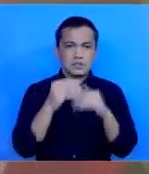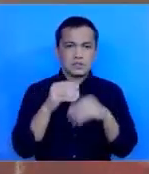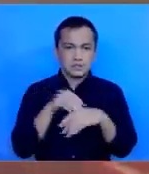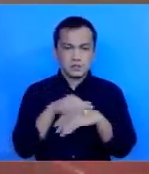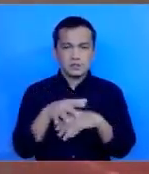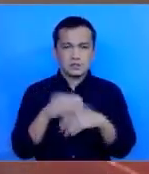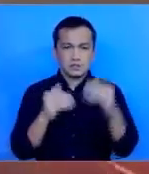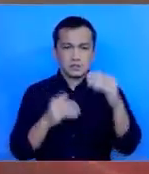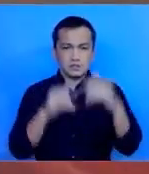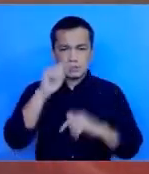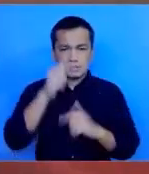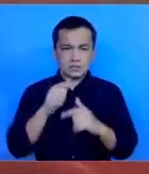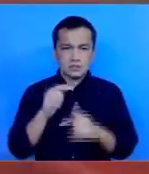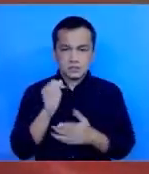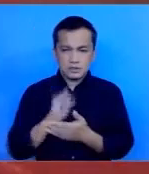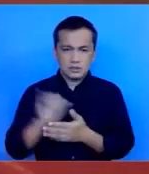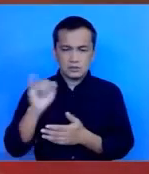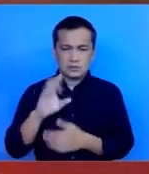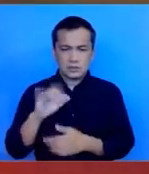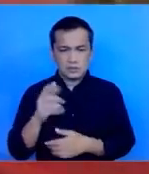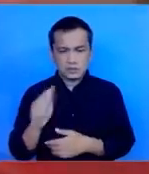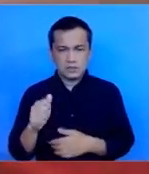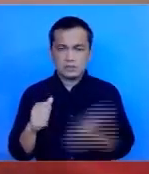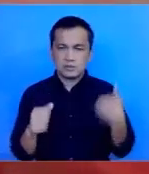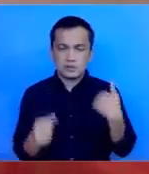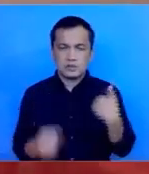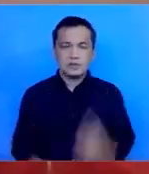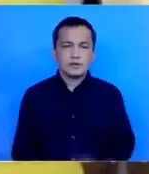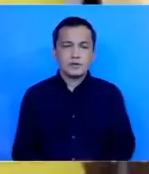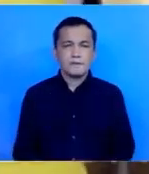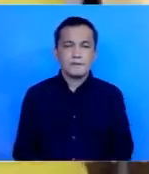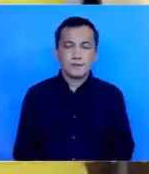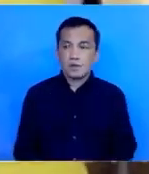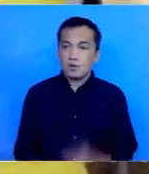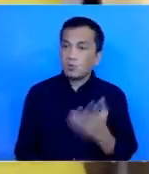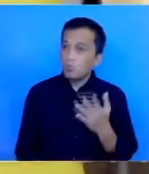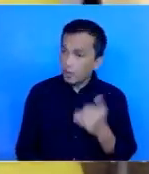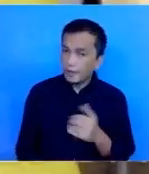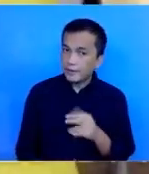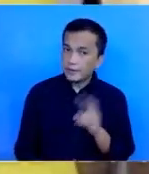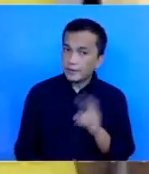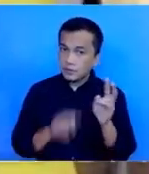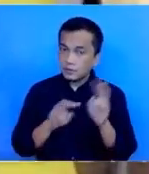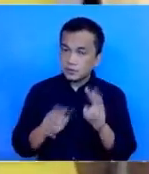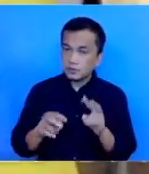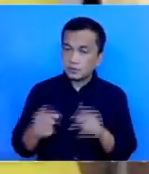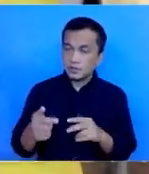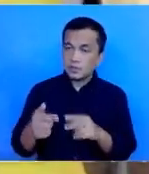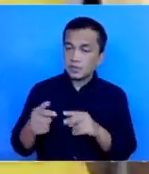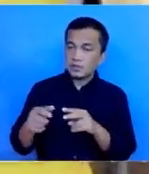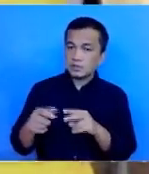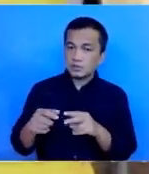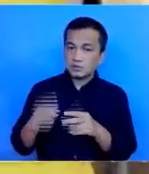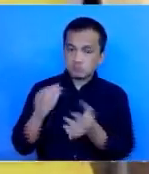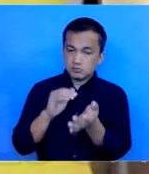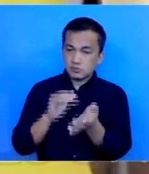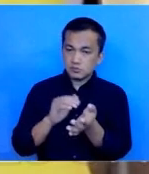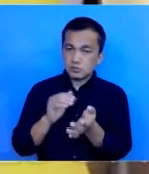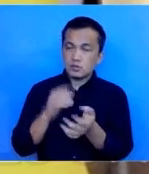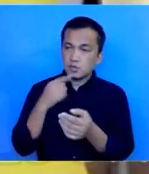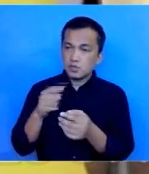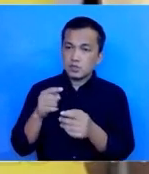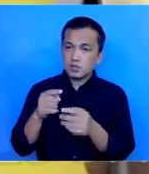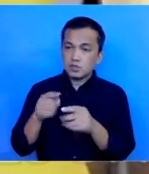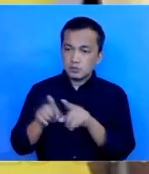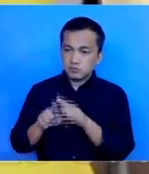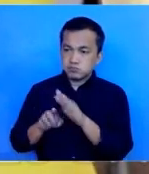sa Ilocos Region at Caraga. It is worrisome kasi nakikita po natin sabay-sabay ang mga rehiyon na nagtataas na ng kaso.